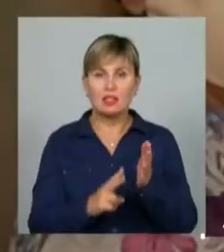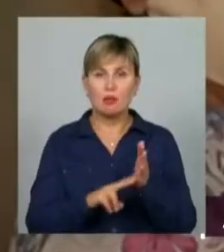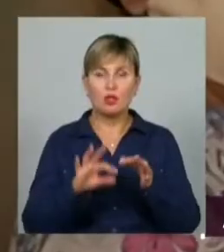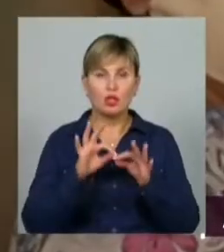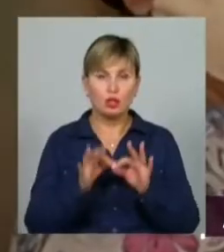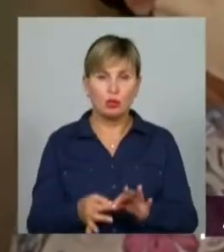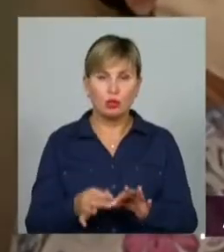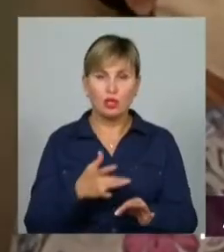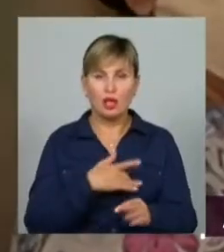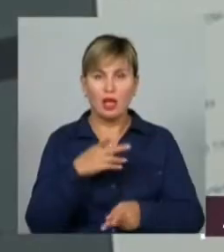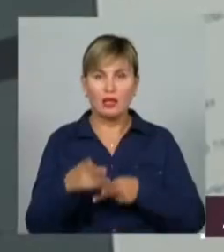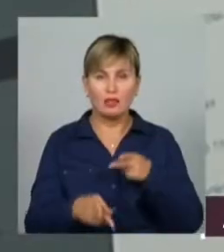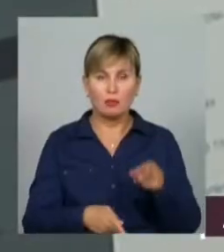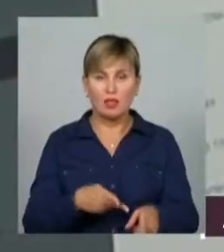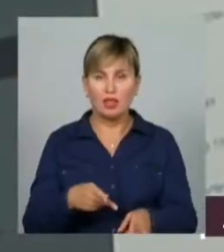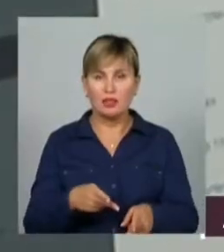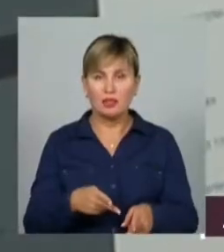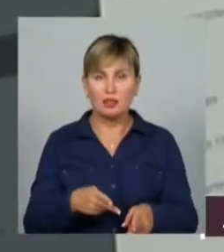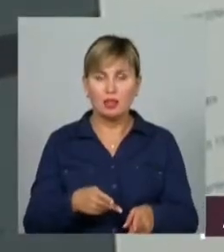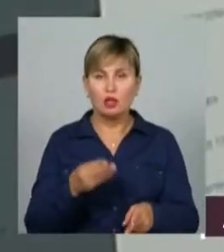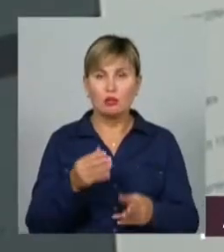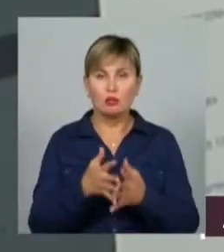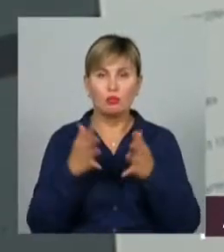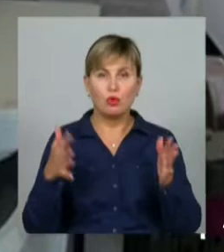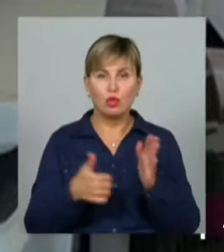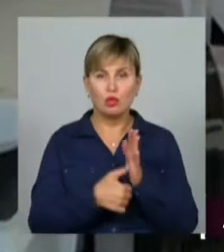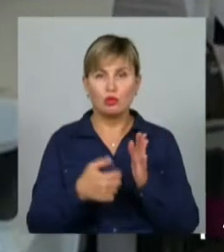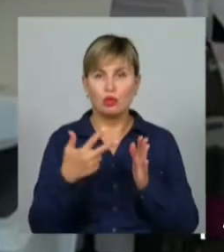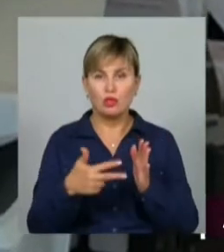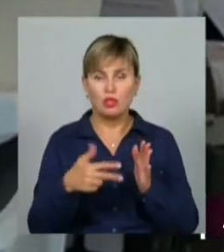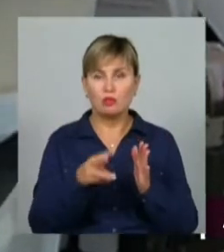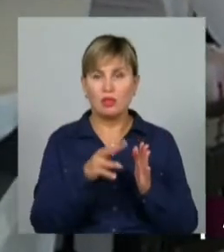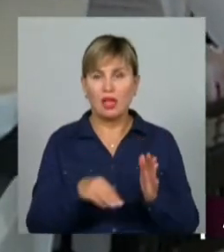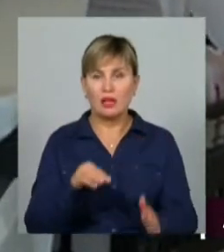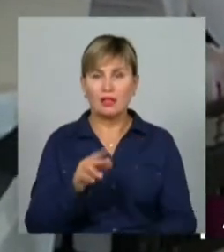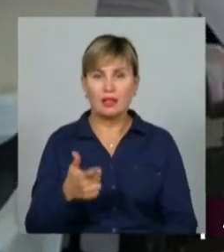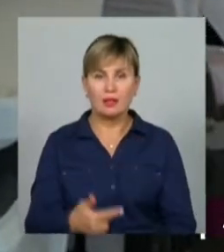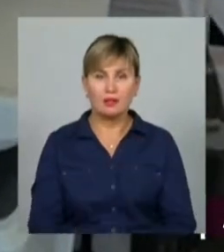сложных кардиохирургических операций на сумму более 630 миллиардов тенге.